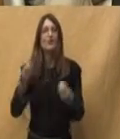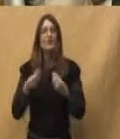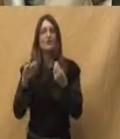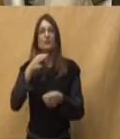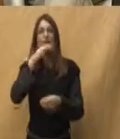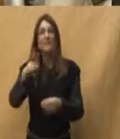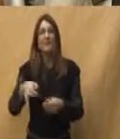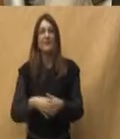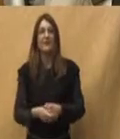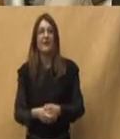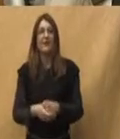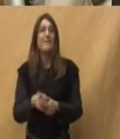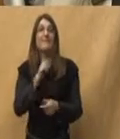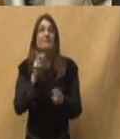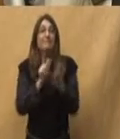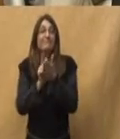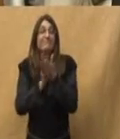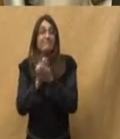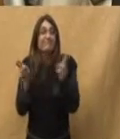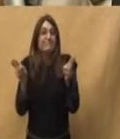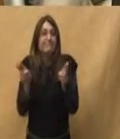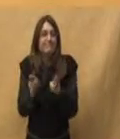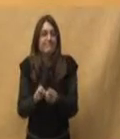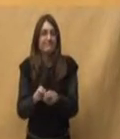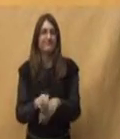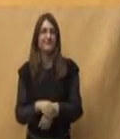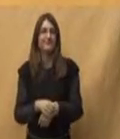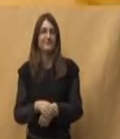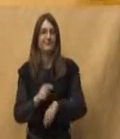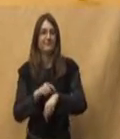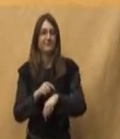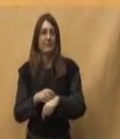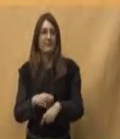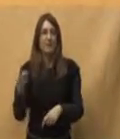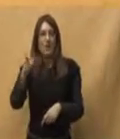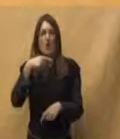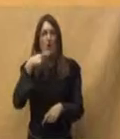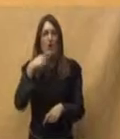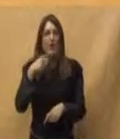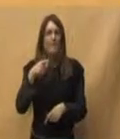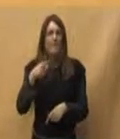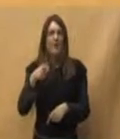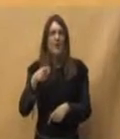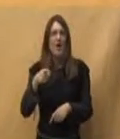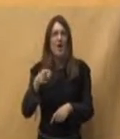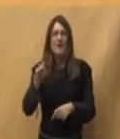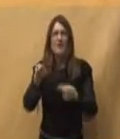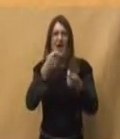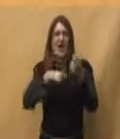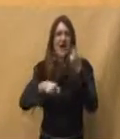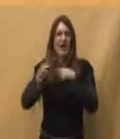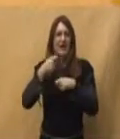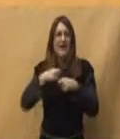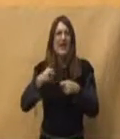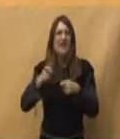evo, malo, jako nam se približilo vrijeme kraju, nećete vjerovati. Kad ste govorili o toj plastifikaciji hrane,